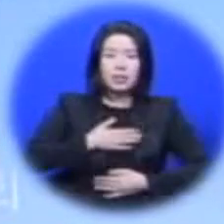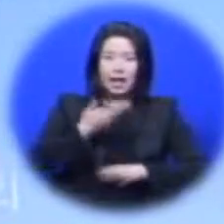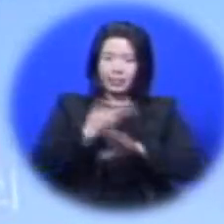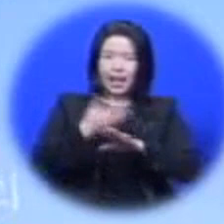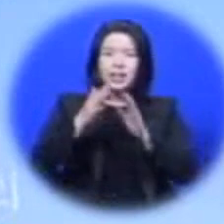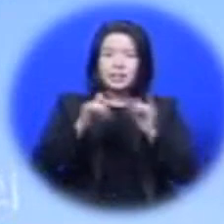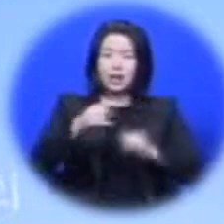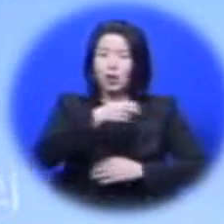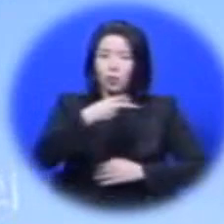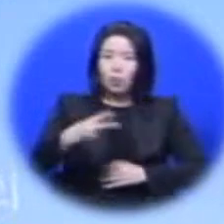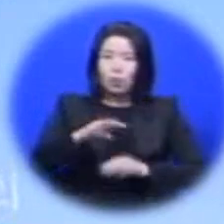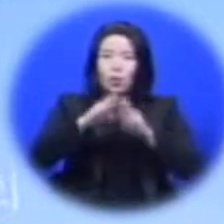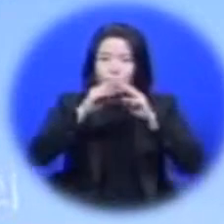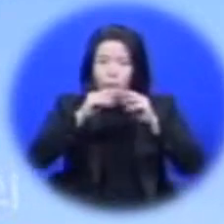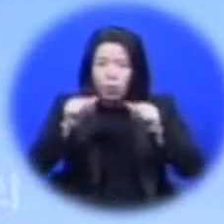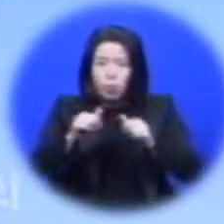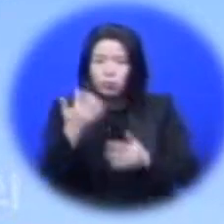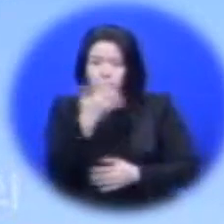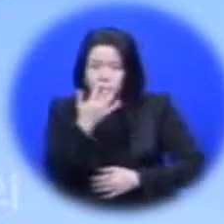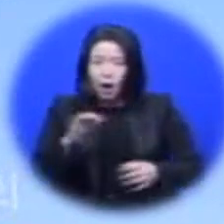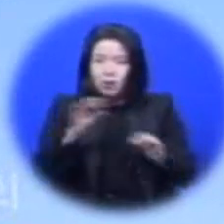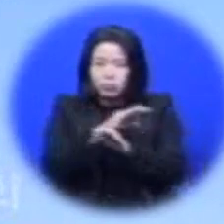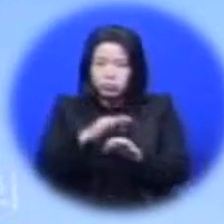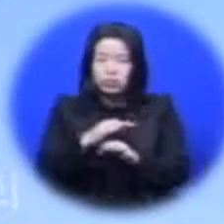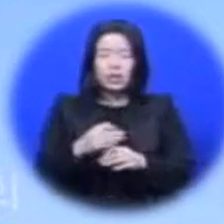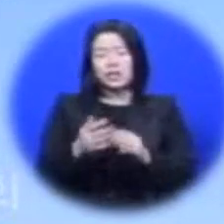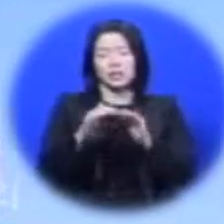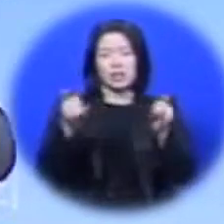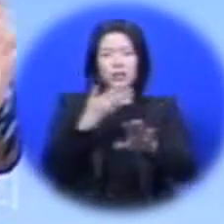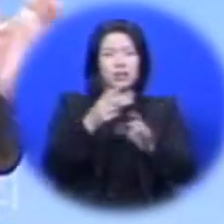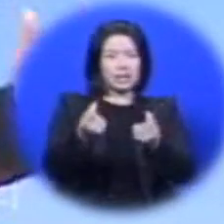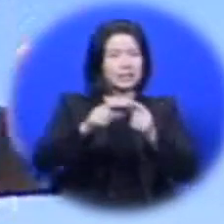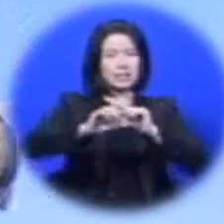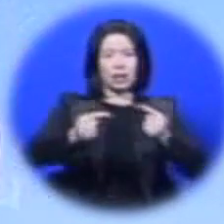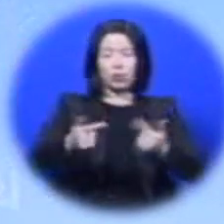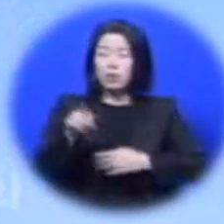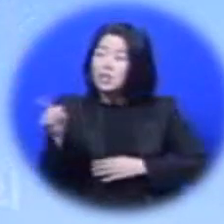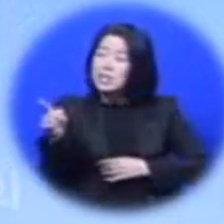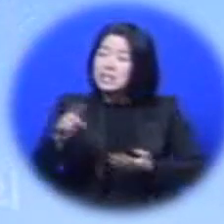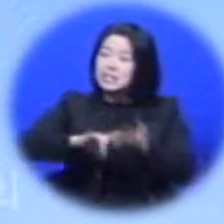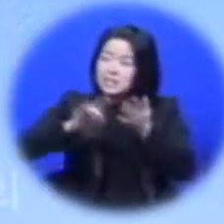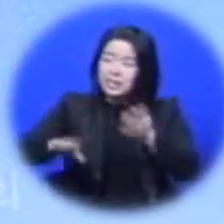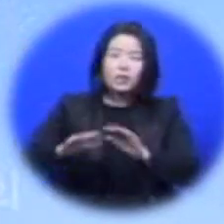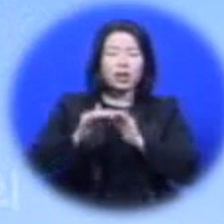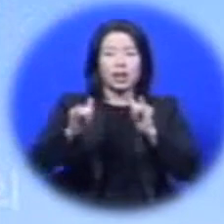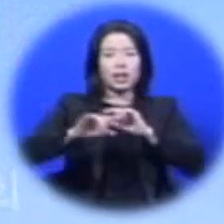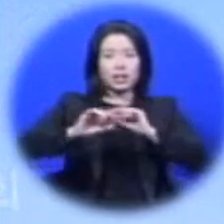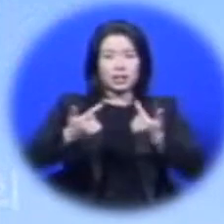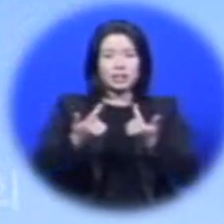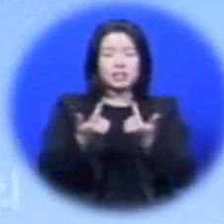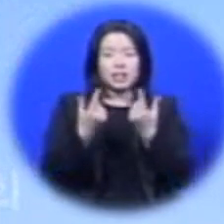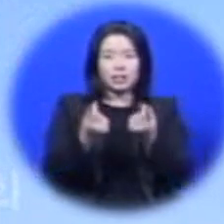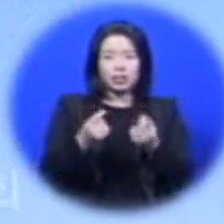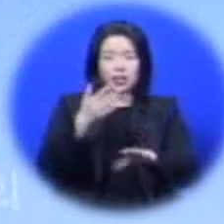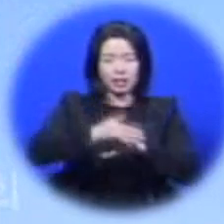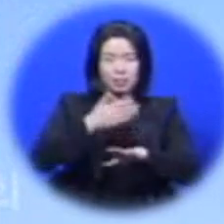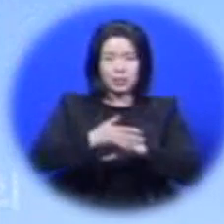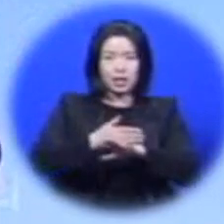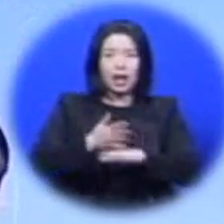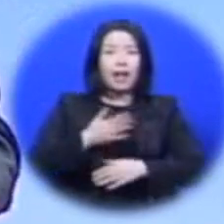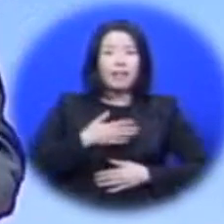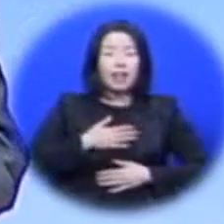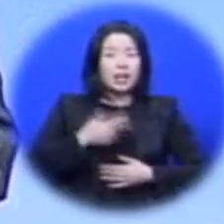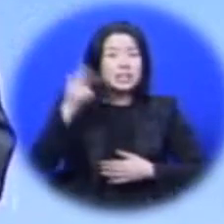사람들 곧 토색, 불의, 간음을 하는 자들과 같지 아니하고 이 세리와도 같지 아니함을 감사하나이다. 나는 1일에 두